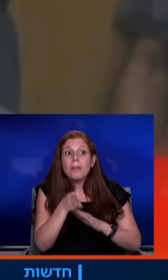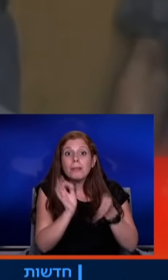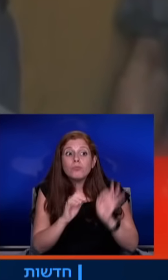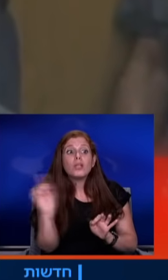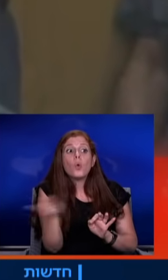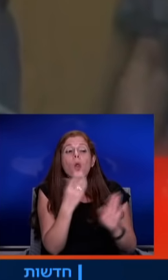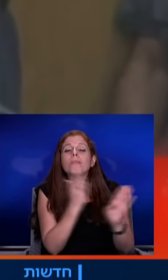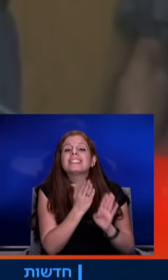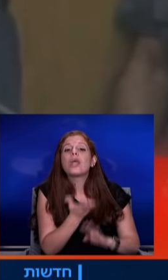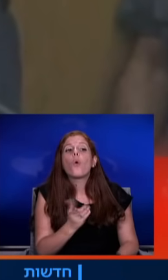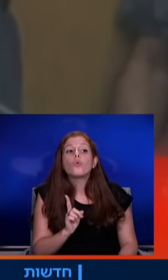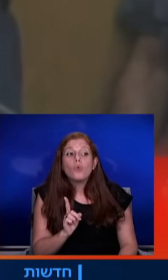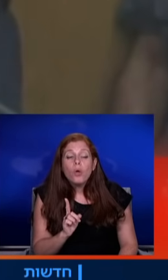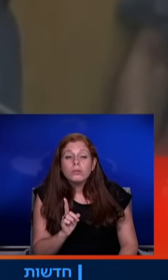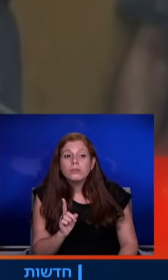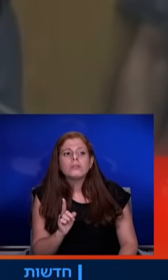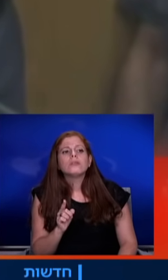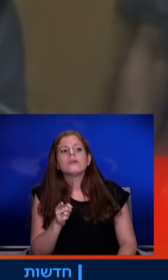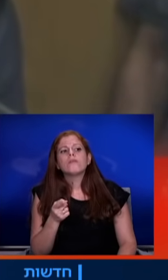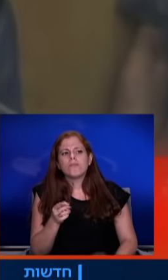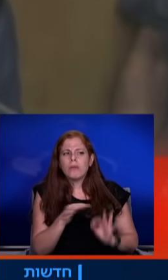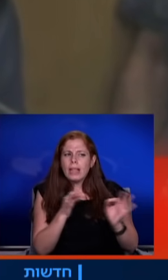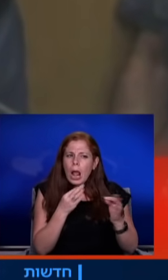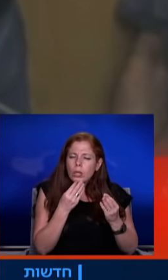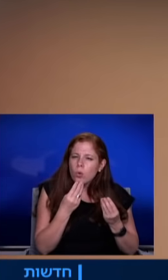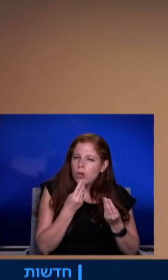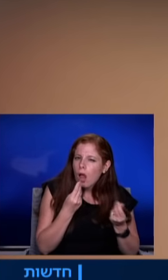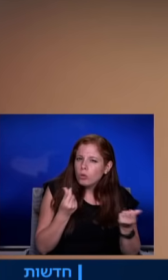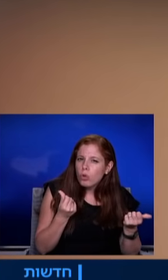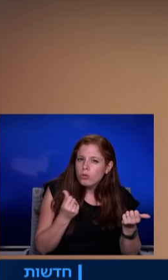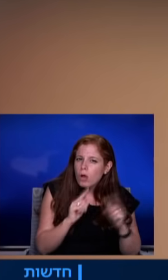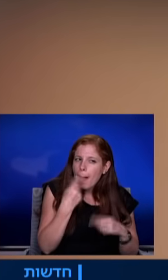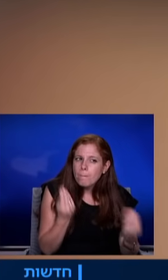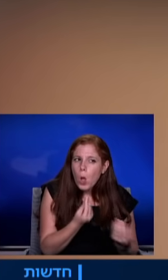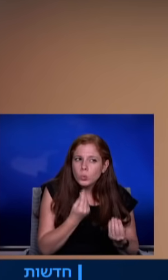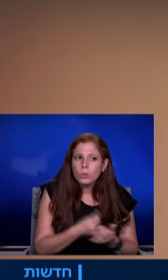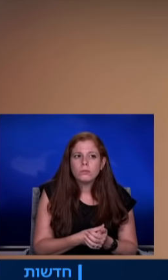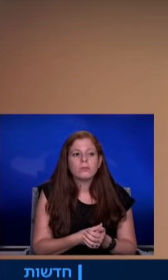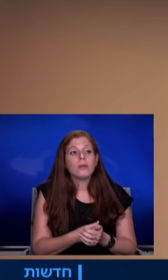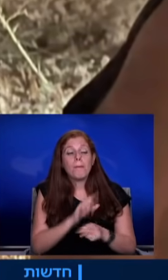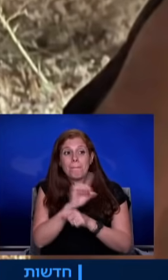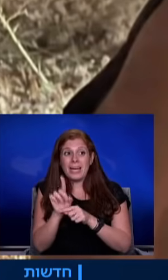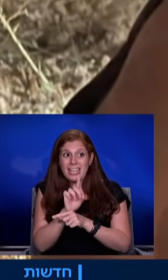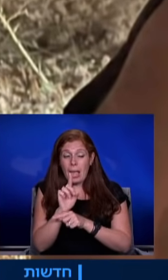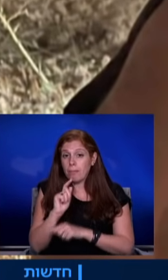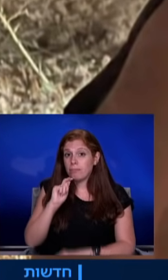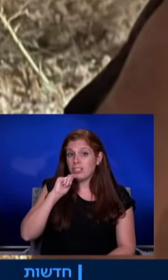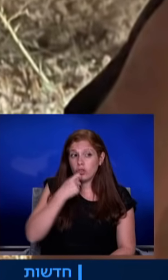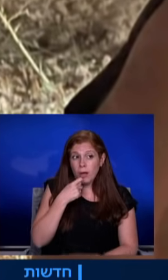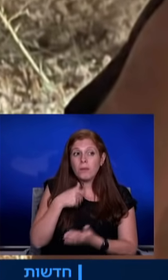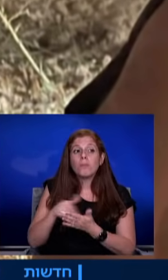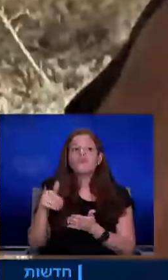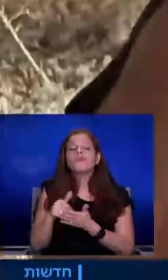אג'ו גטו עליה כל היתום, שכן אנו פי אישי משטביעי. בינתיים במרתפי השב"כ נמשכת חקירתם